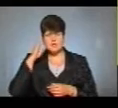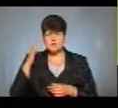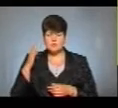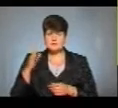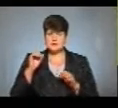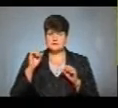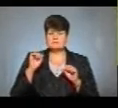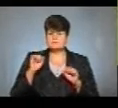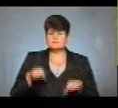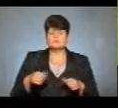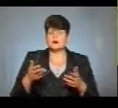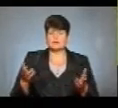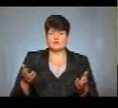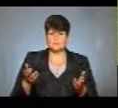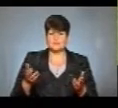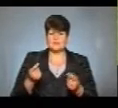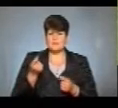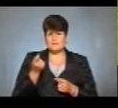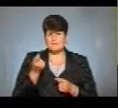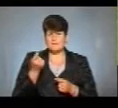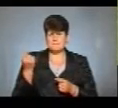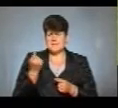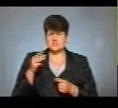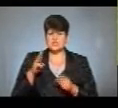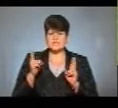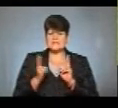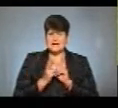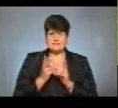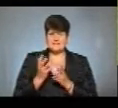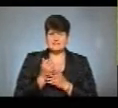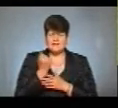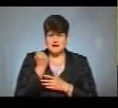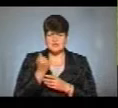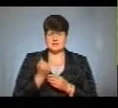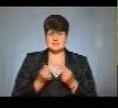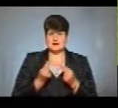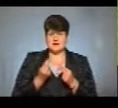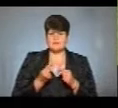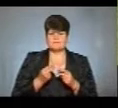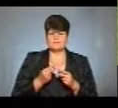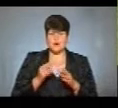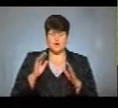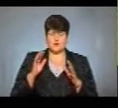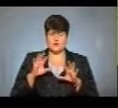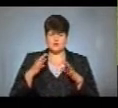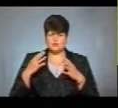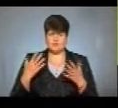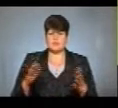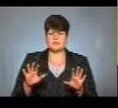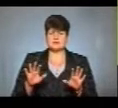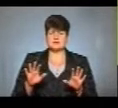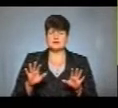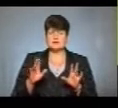Змогли, як змогли. В першому таймі трошки нам не вдавалося грати, десь трошки розгубилися хлопці, бо трошки